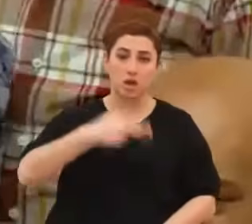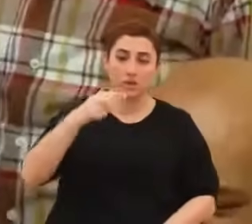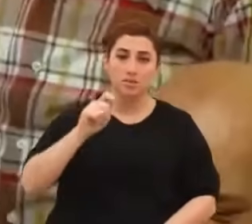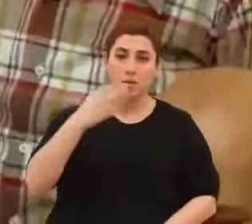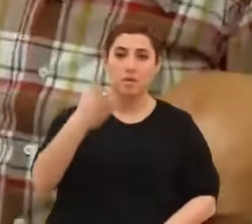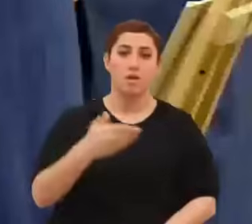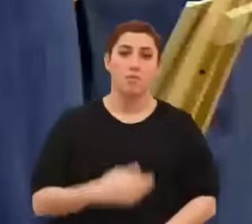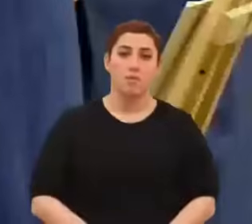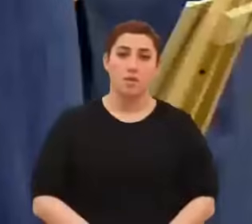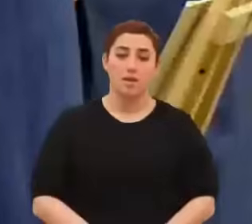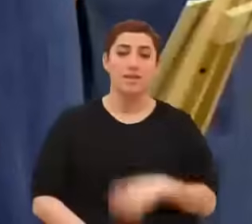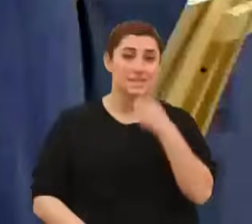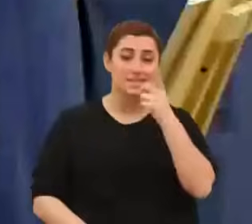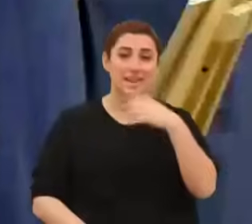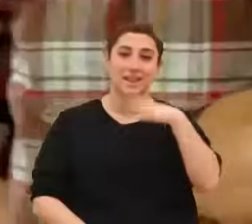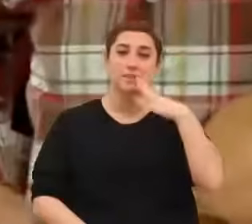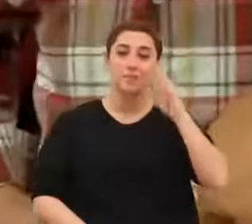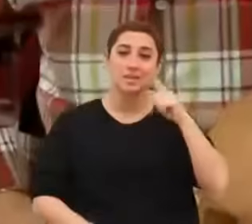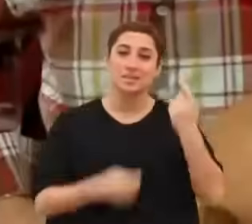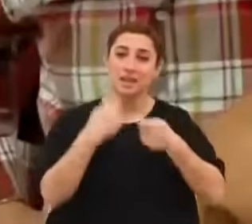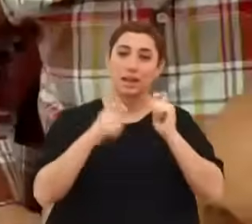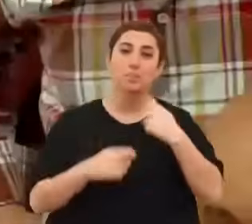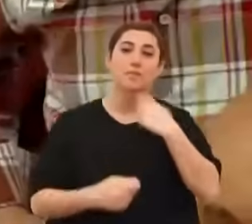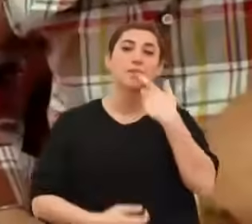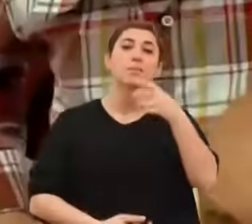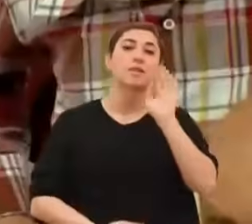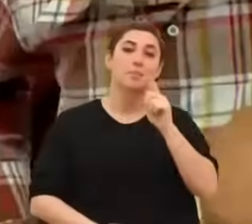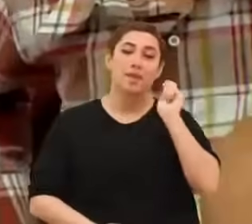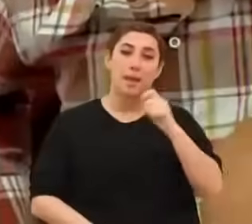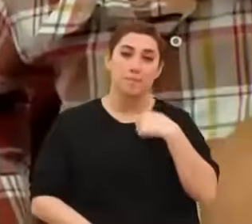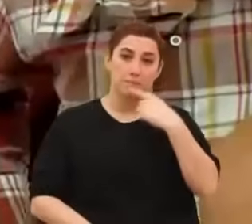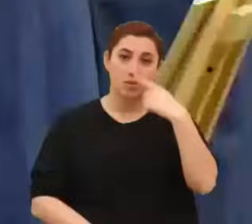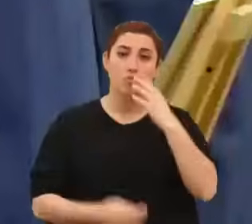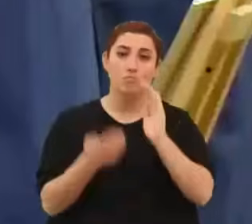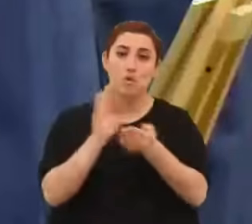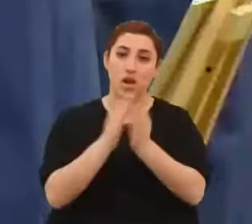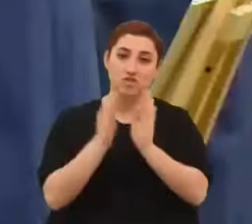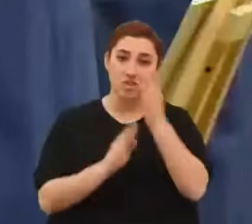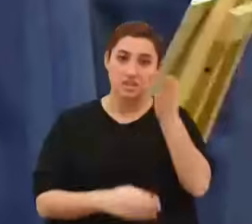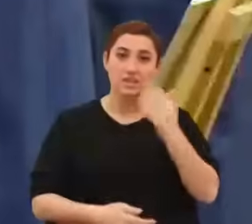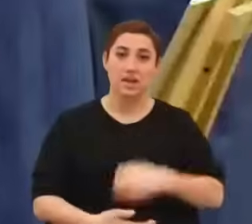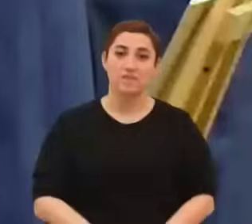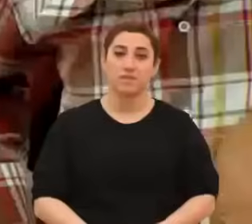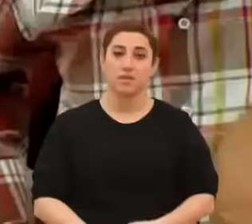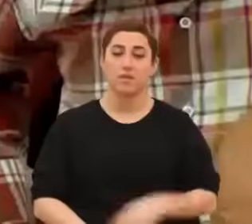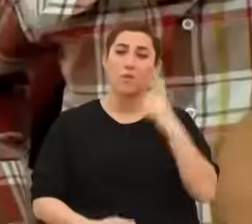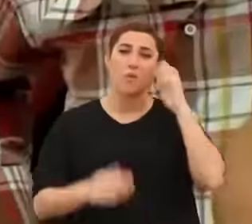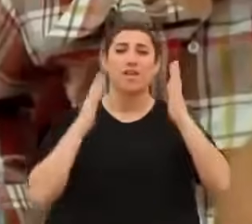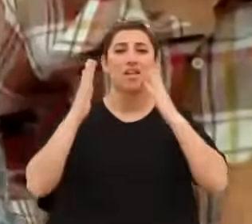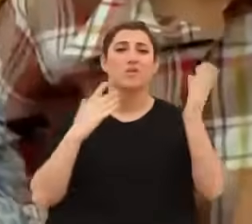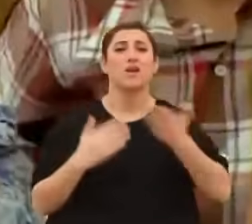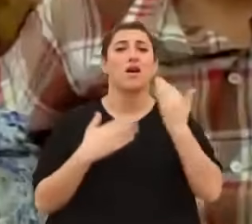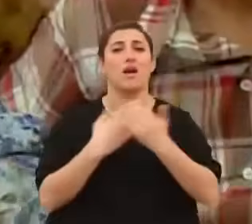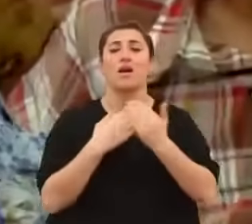çizer bu resimleri. Sen git pastanı yap demeyeyim mi ben sana? Yap demeyeyim mi Pogaçani sana ha? Ha? O yalan isim. Ah